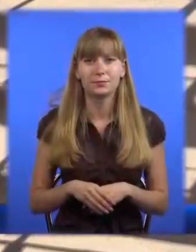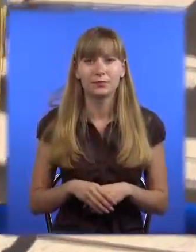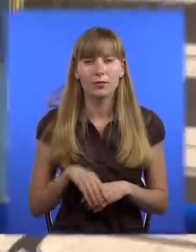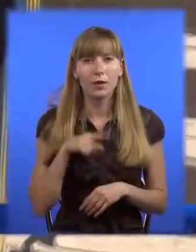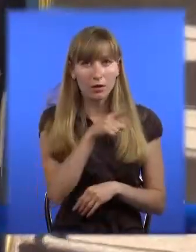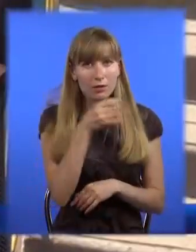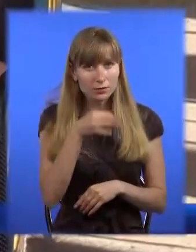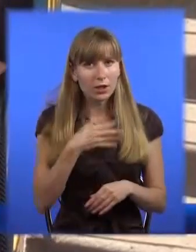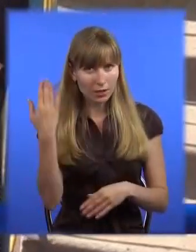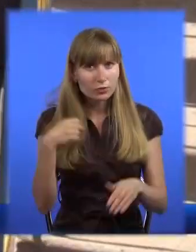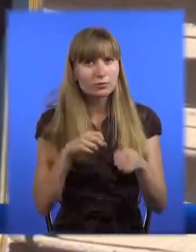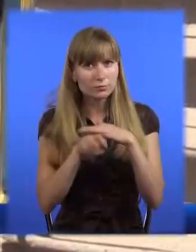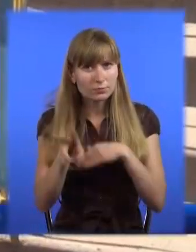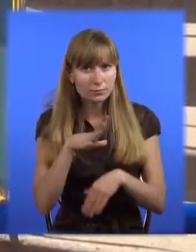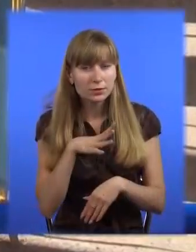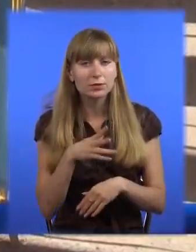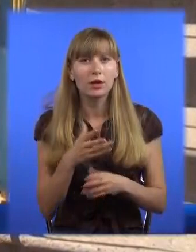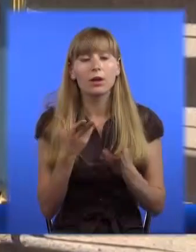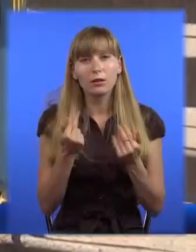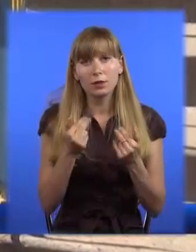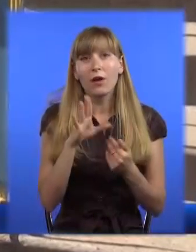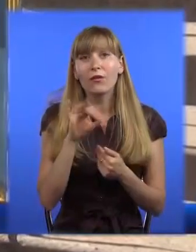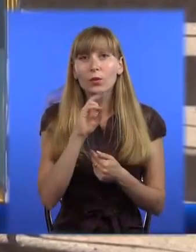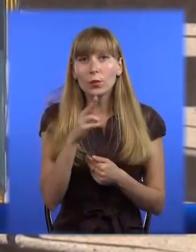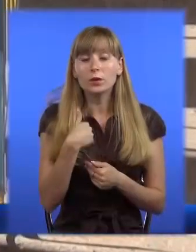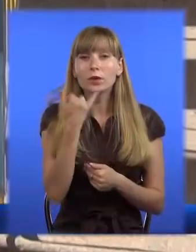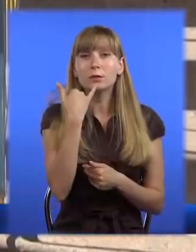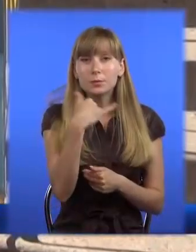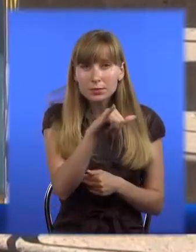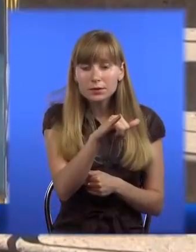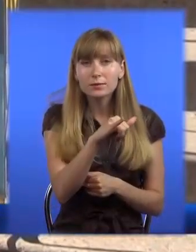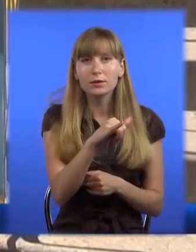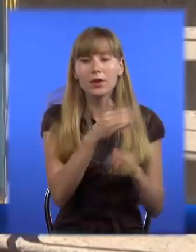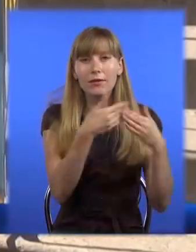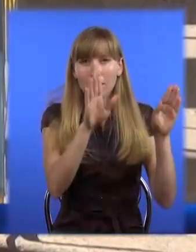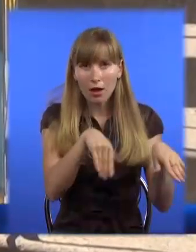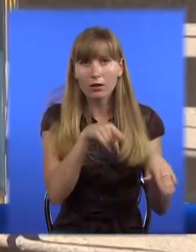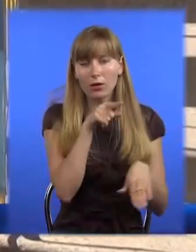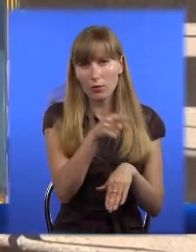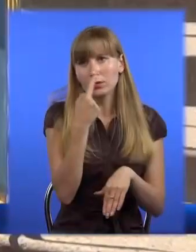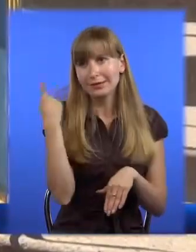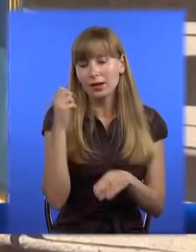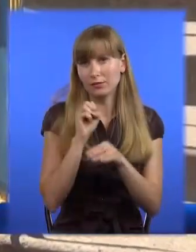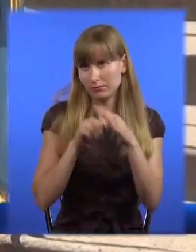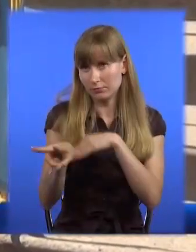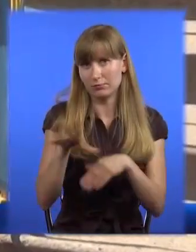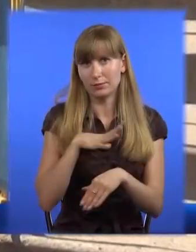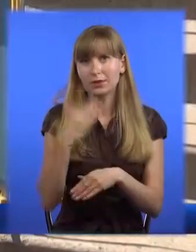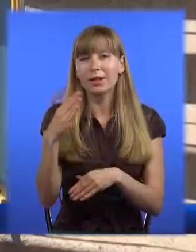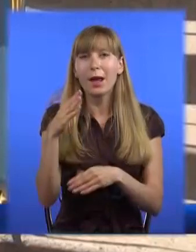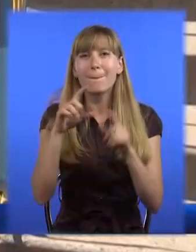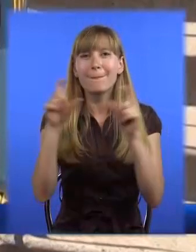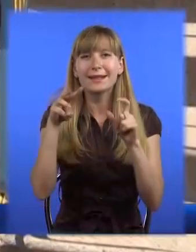втікав з дому. Ну, позвонила внуку в лагері. Внук говорить, що недавно він збігав і ночував на